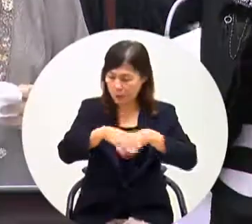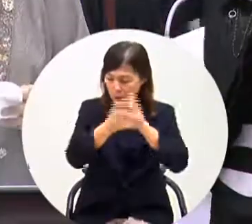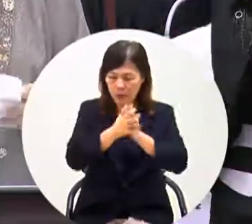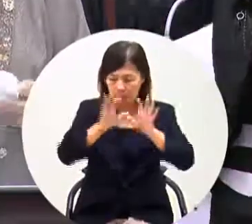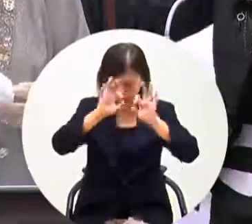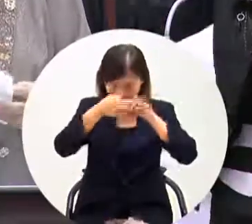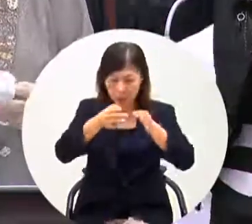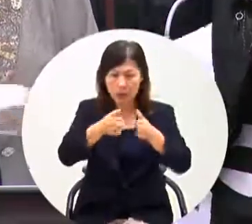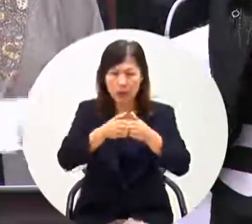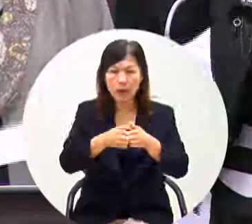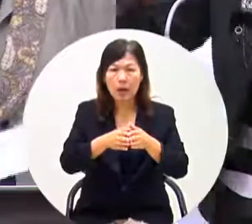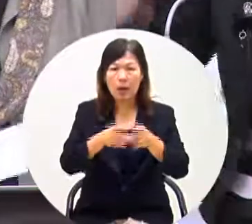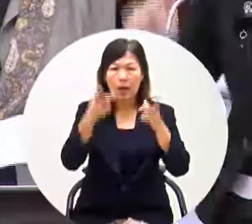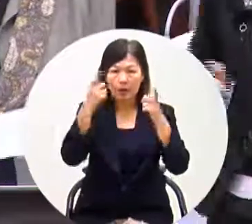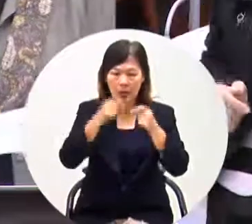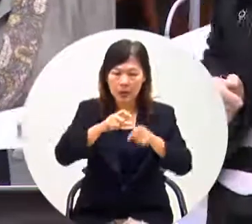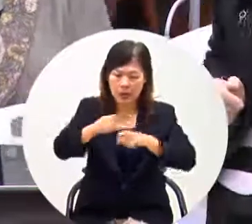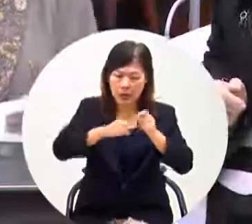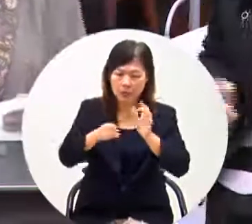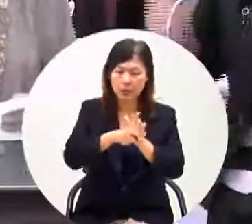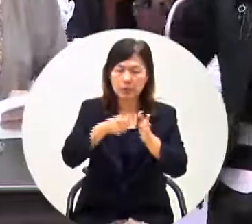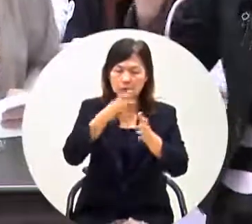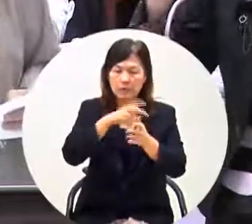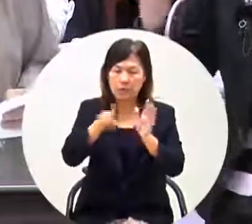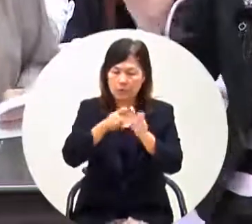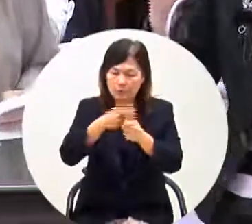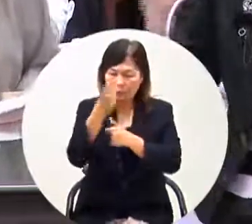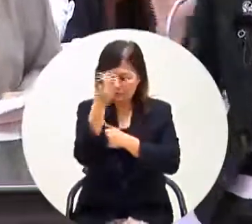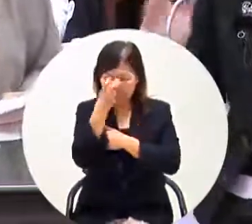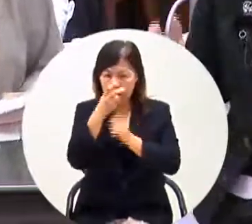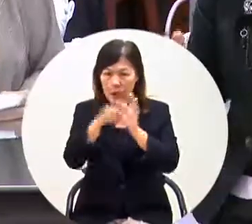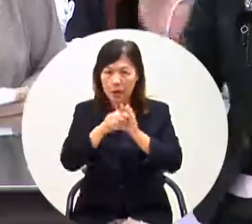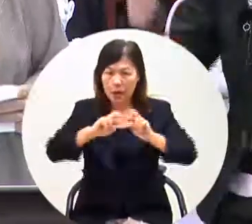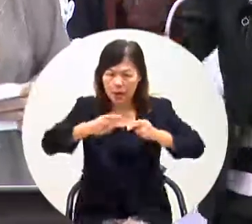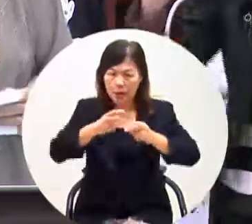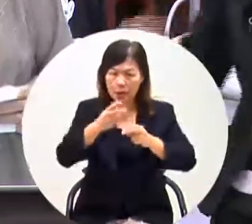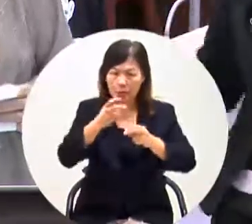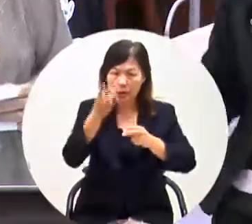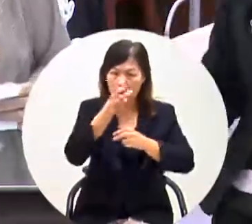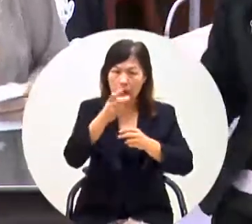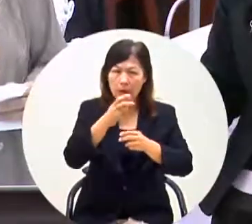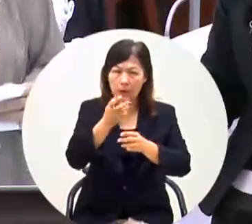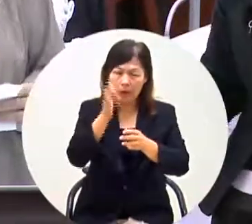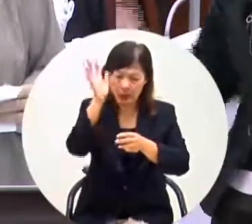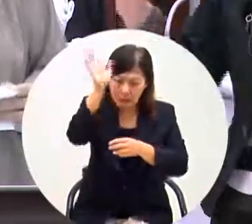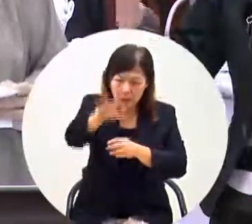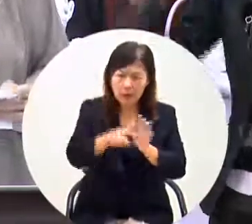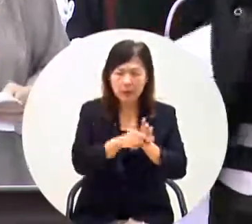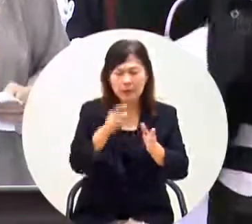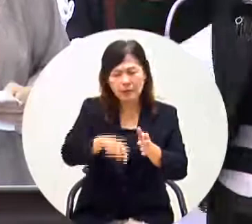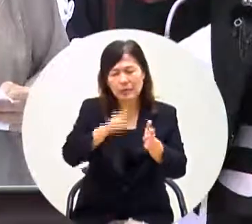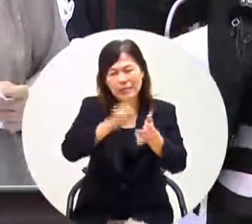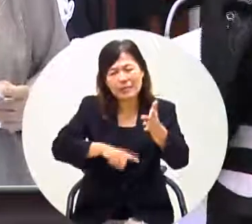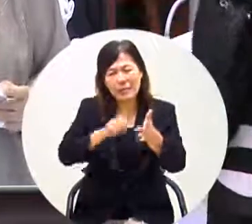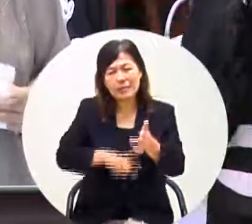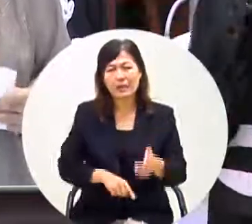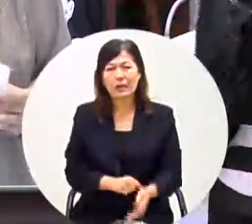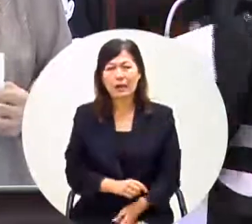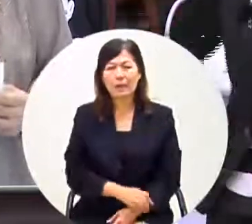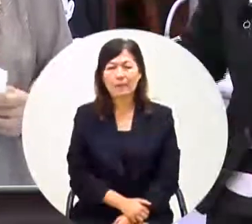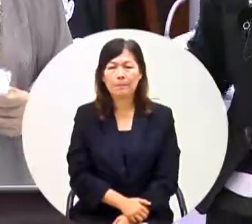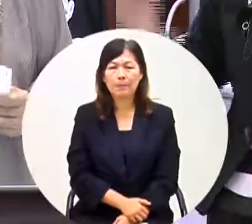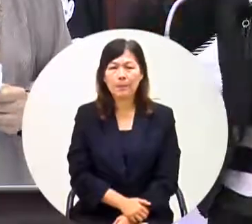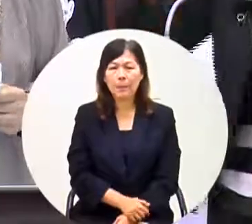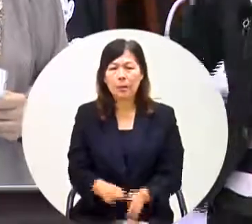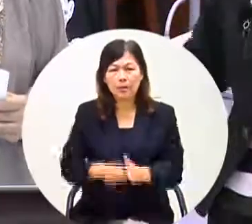关在前，管理在后嘛。这个是一个最简单的管理原则啊！难道今天我们是钱丢